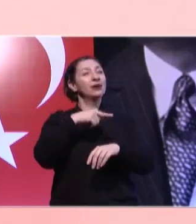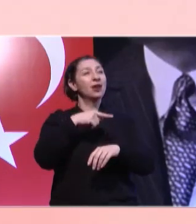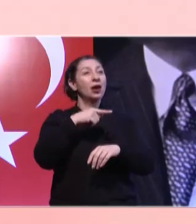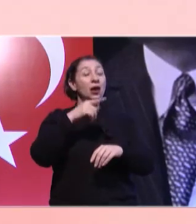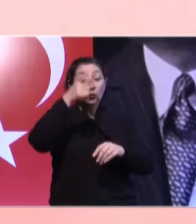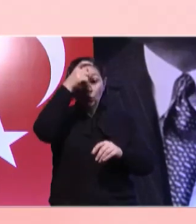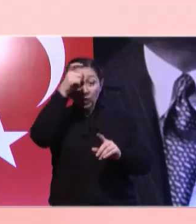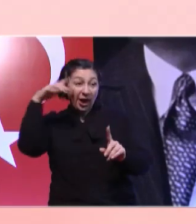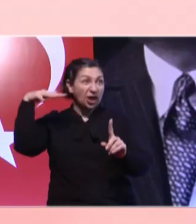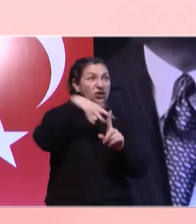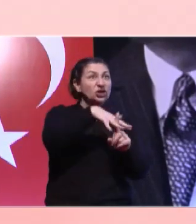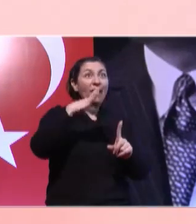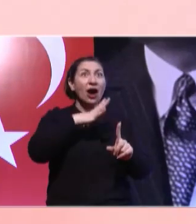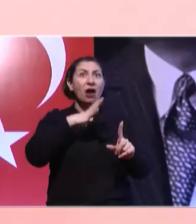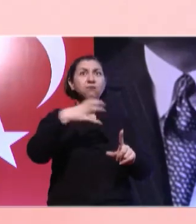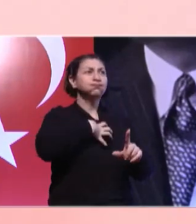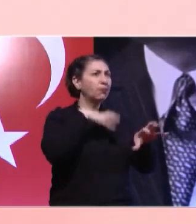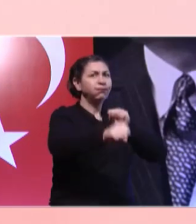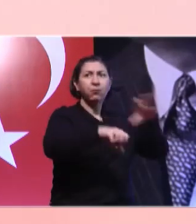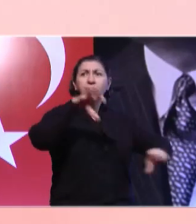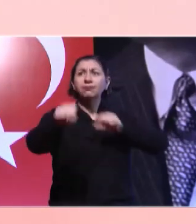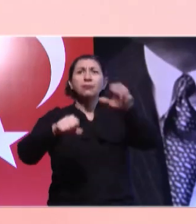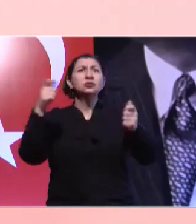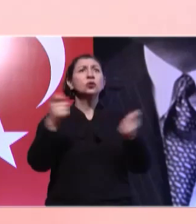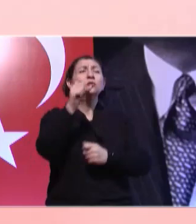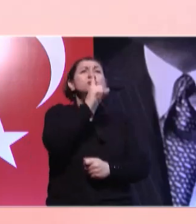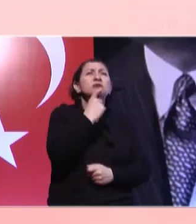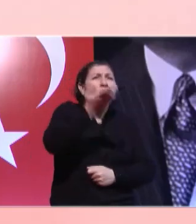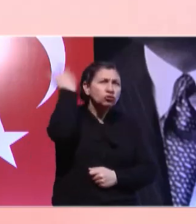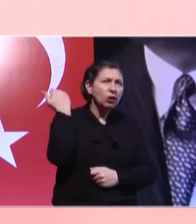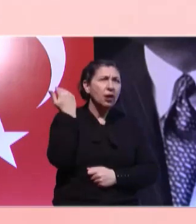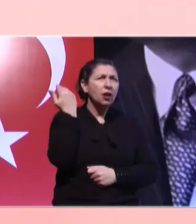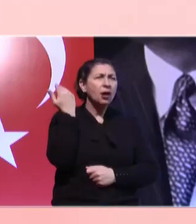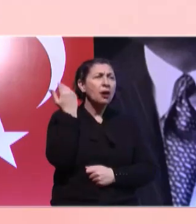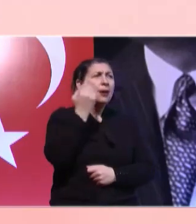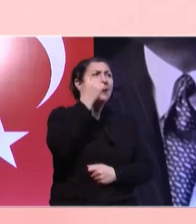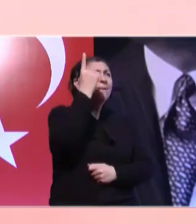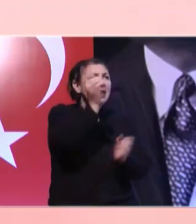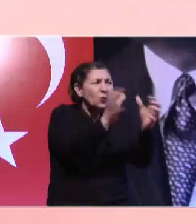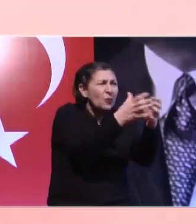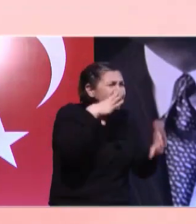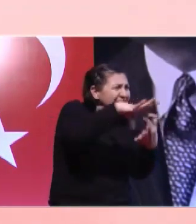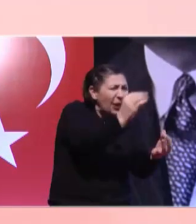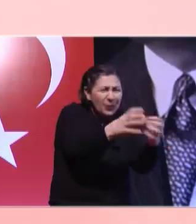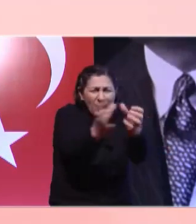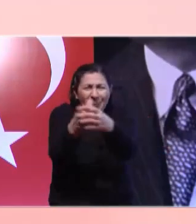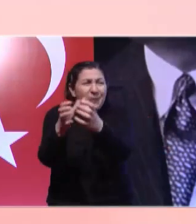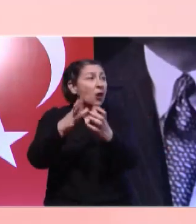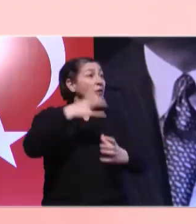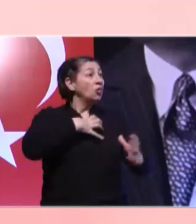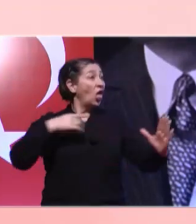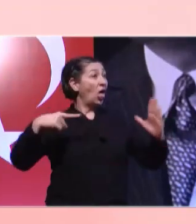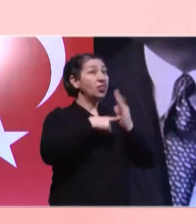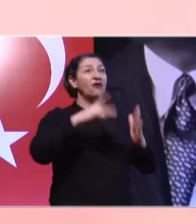İşgal altındaki bir ülkede 100 yıl önce bir grup insan idealleriyle